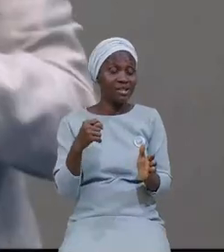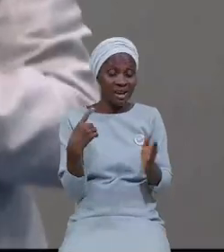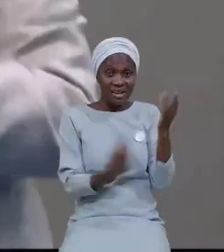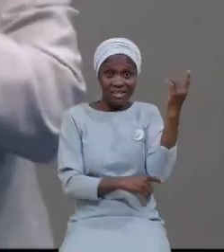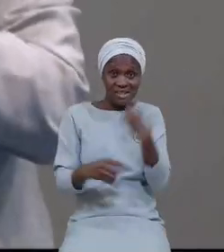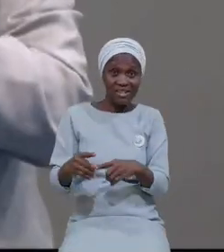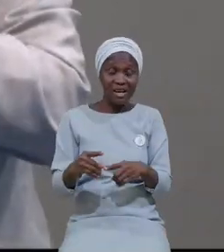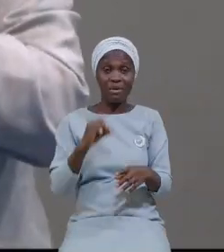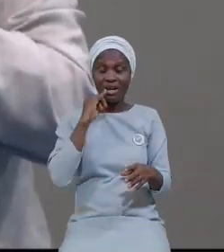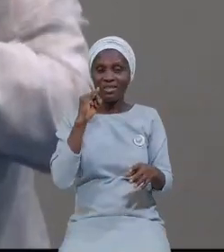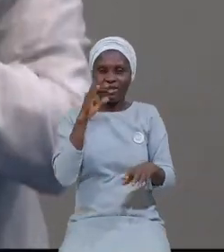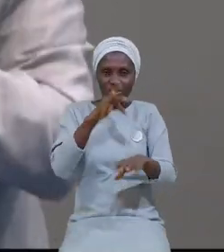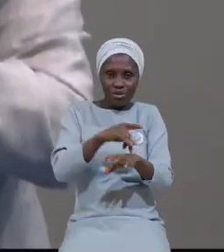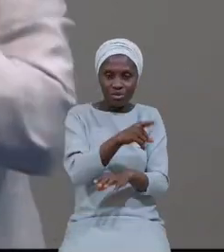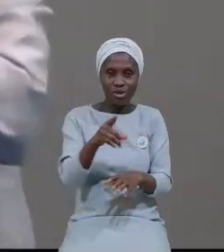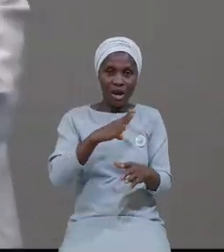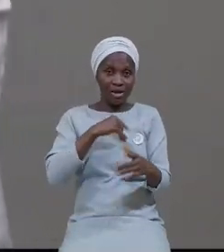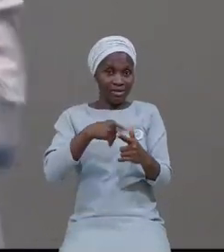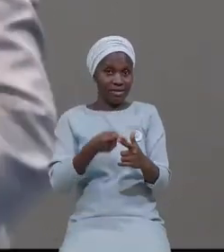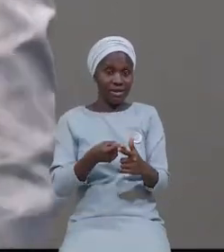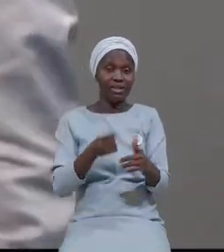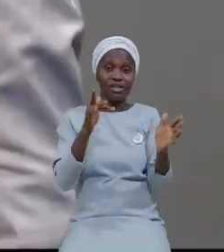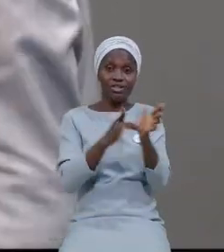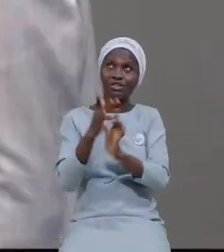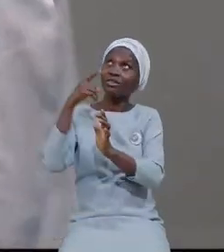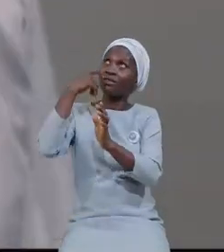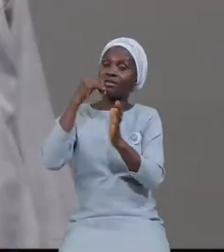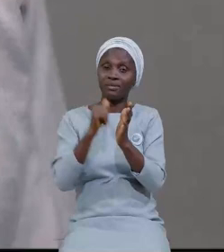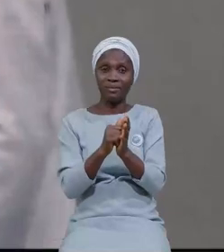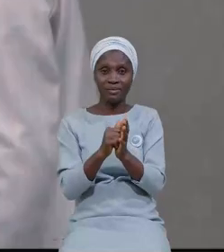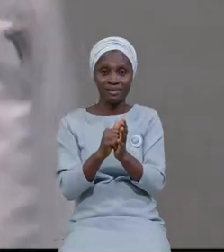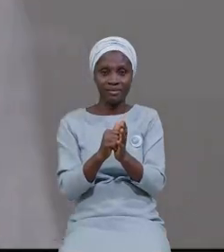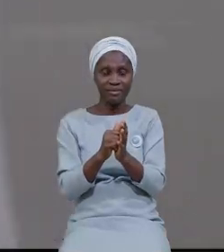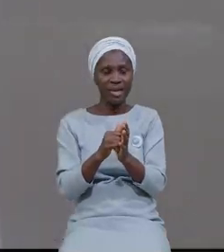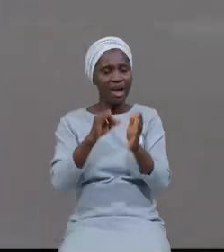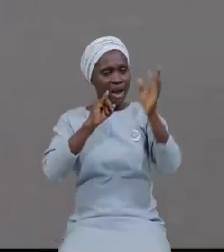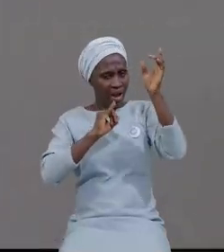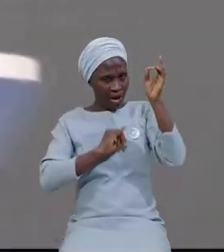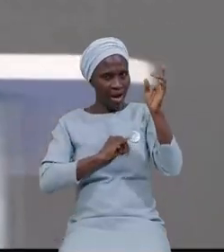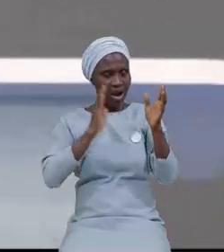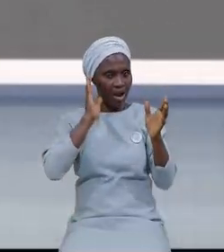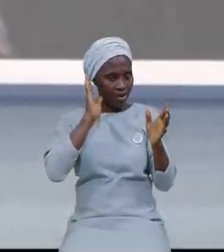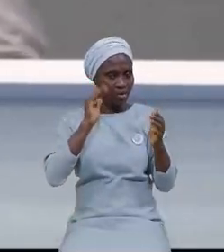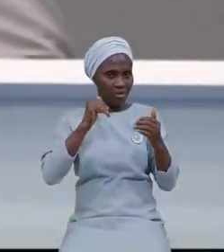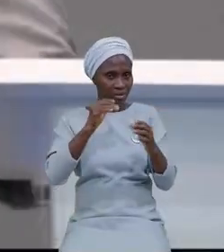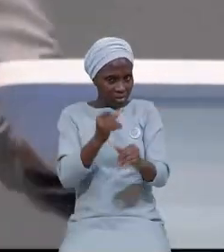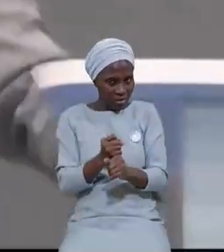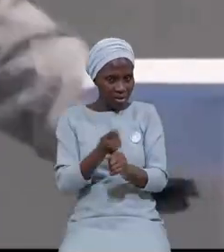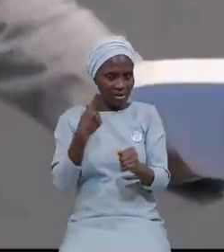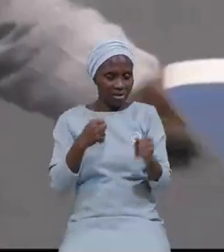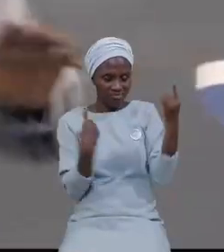les les les fouets sont venus mais Jésus-Christ dit je vais prendre les